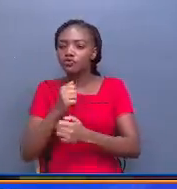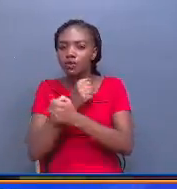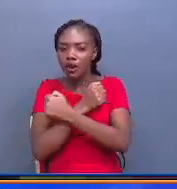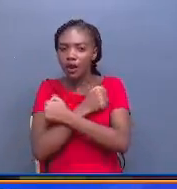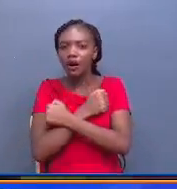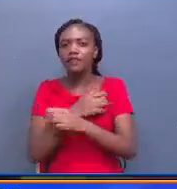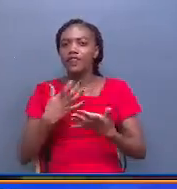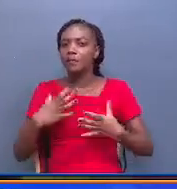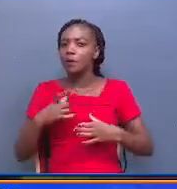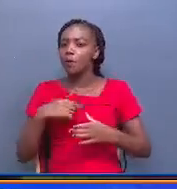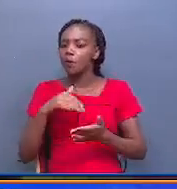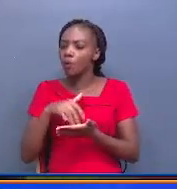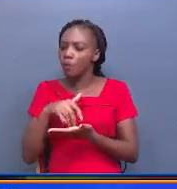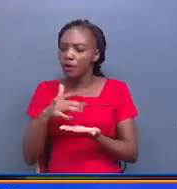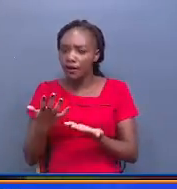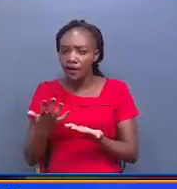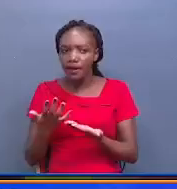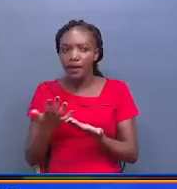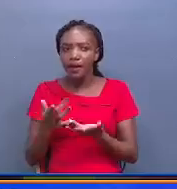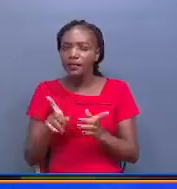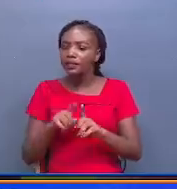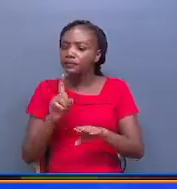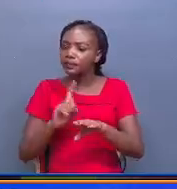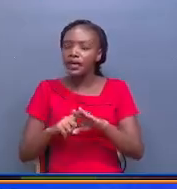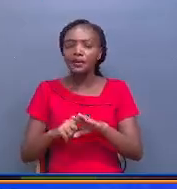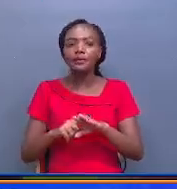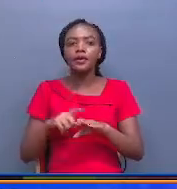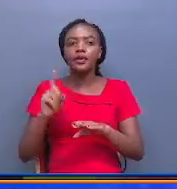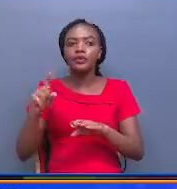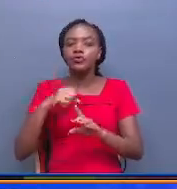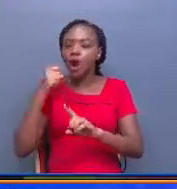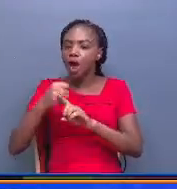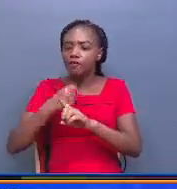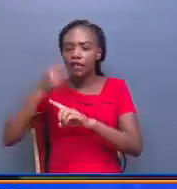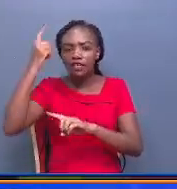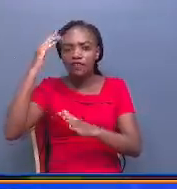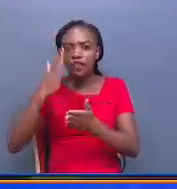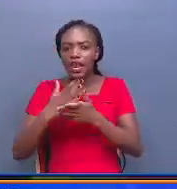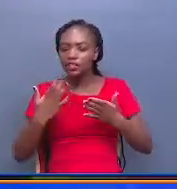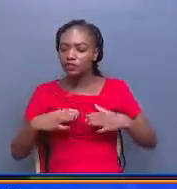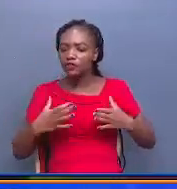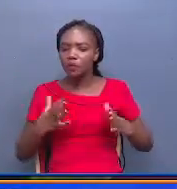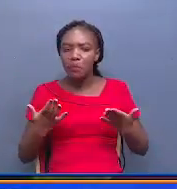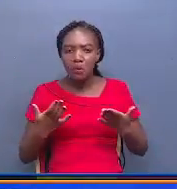wanyonge, nikikusikia ukiongea unapigania wakulima wa kahawa,